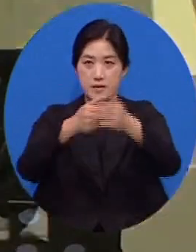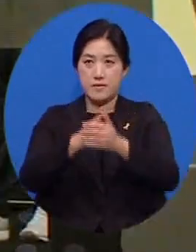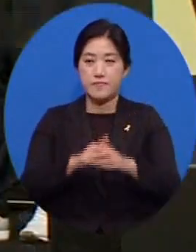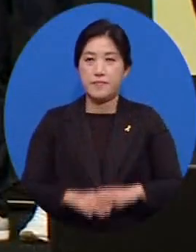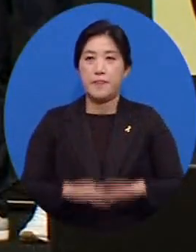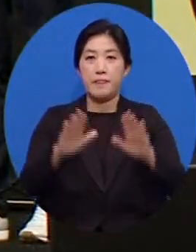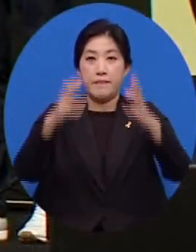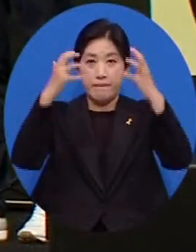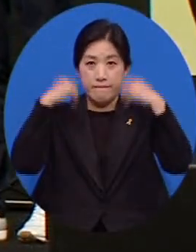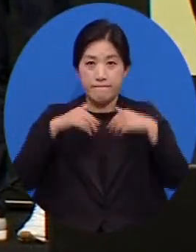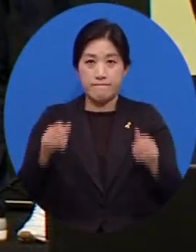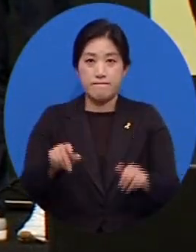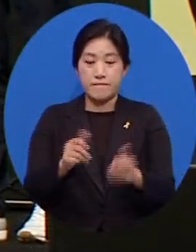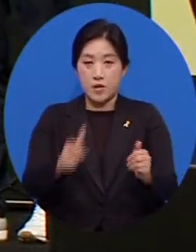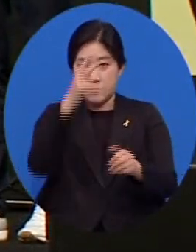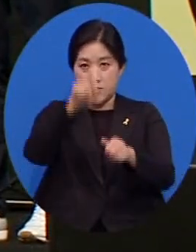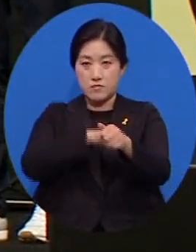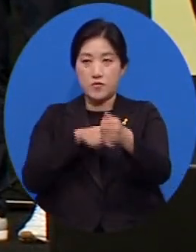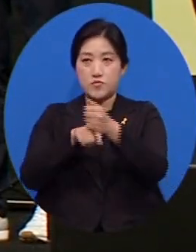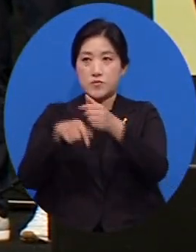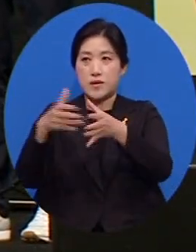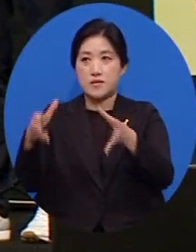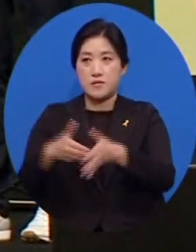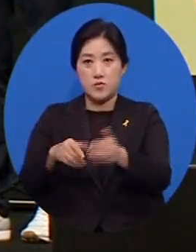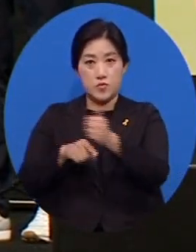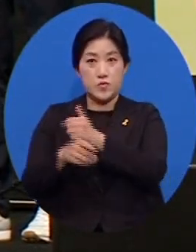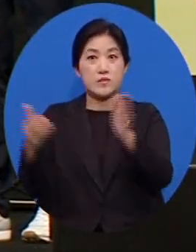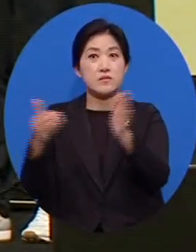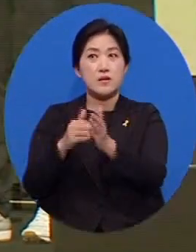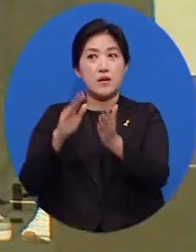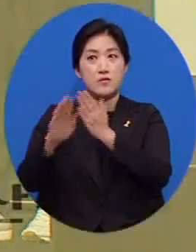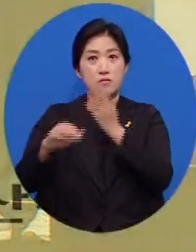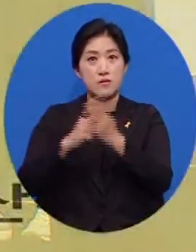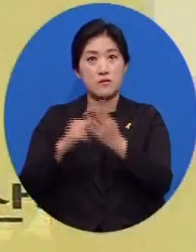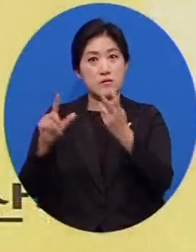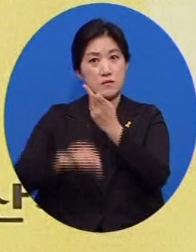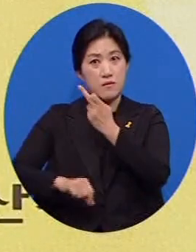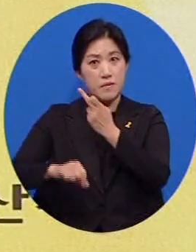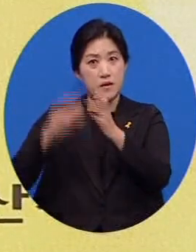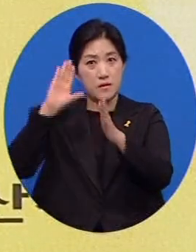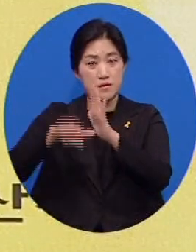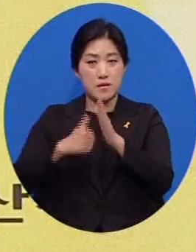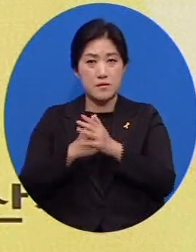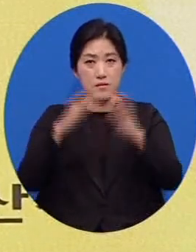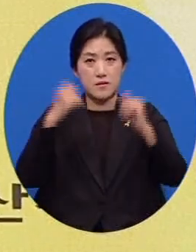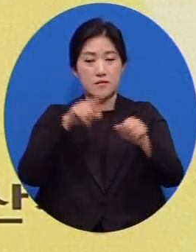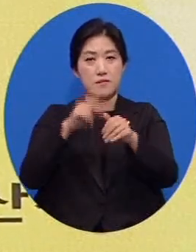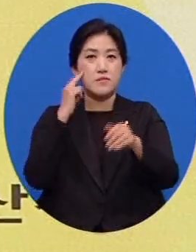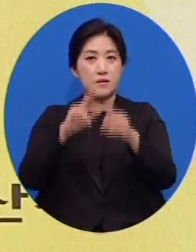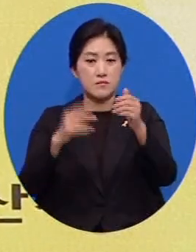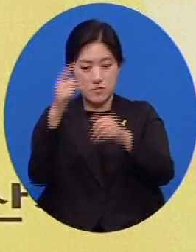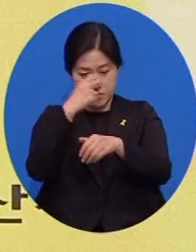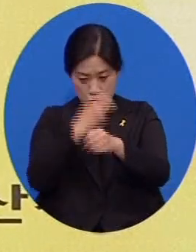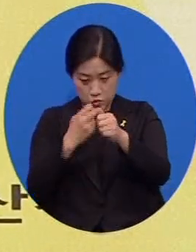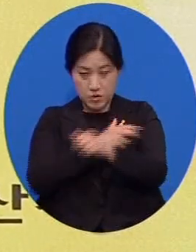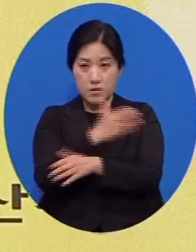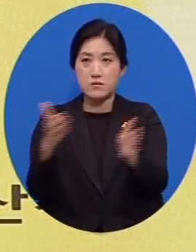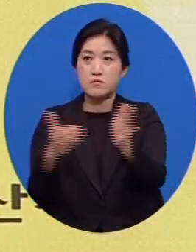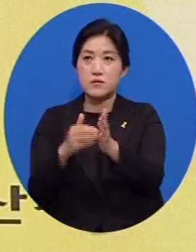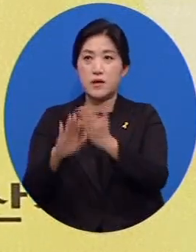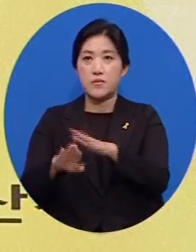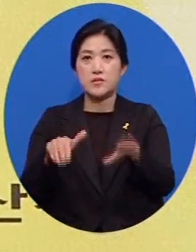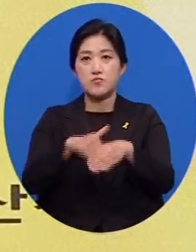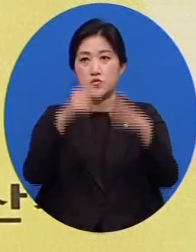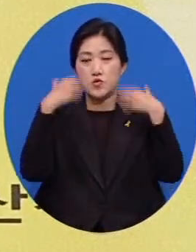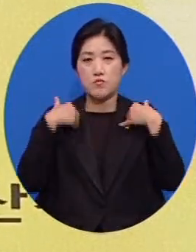여름 검찰 특별수사단이 수사가 끝나고 연말에는 사회적 참사 특조위 조사까지 끝나면 현